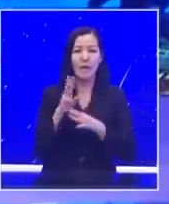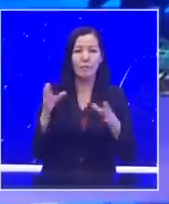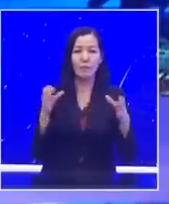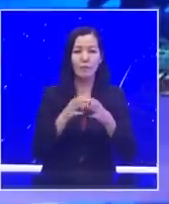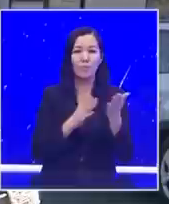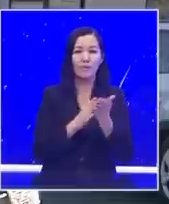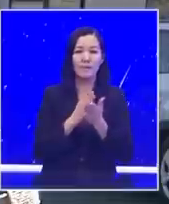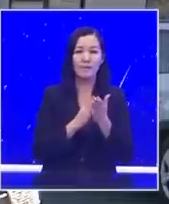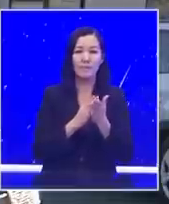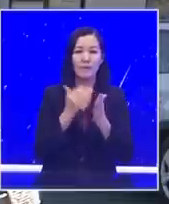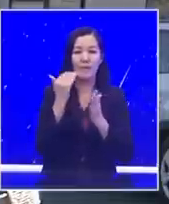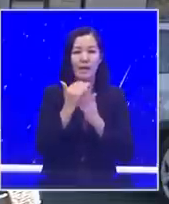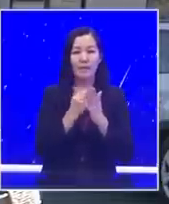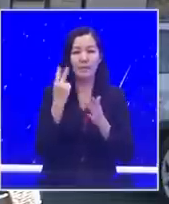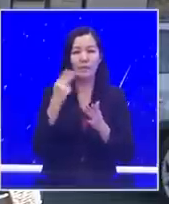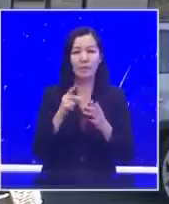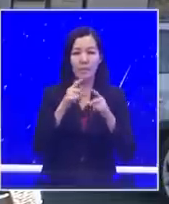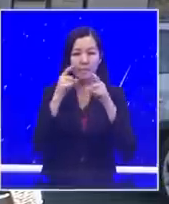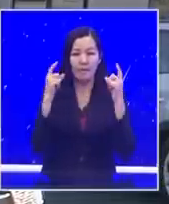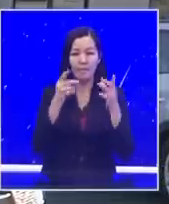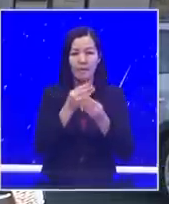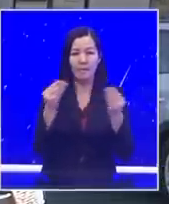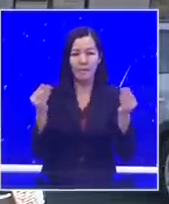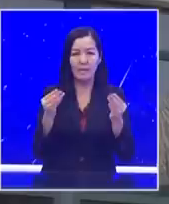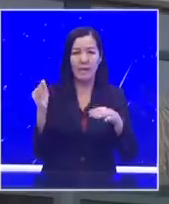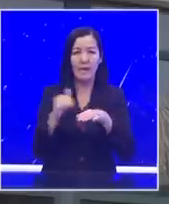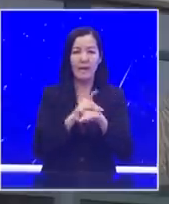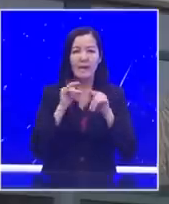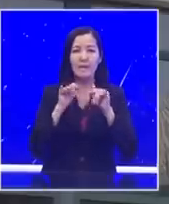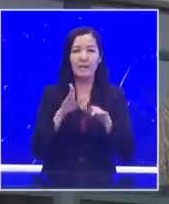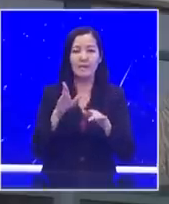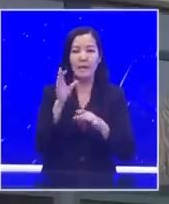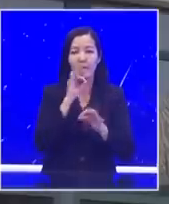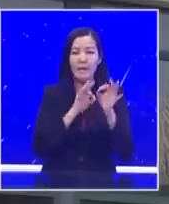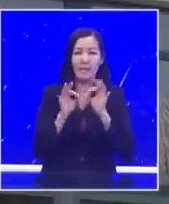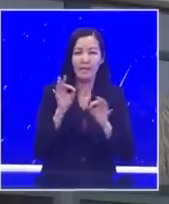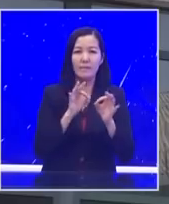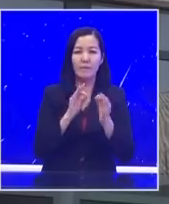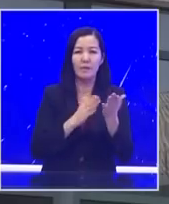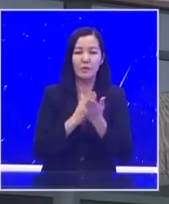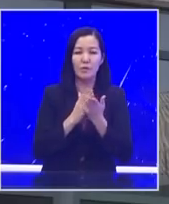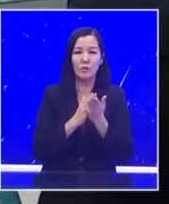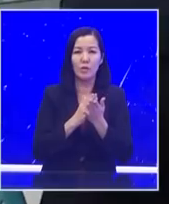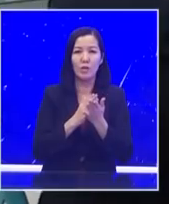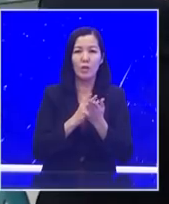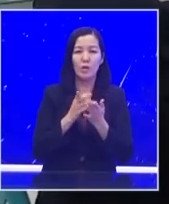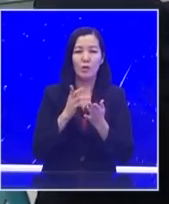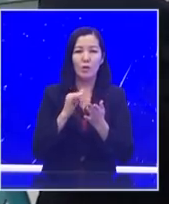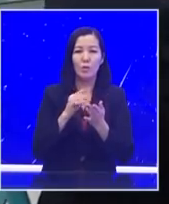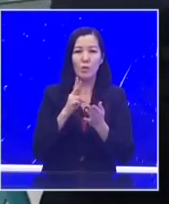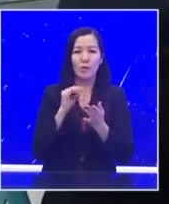қызметкерлерімен тізімделіп, әрбіріне 20 бетпердеден берілді. Қайырлы істі фармацевтика саласында жүрген Гүлназ Молдабекқызы жасап